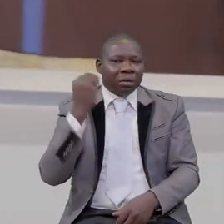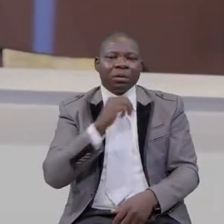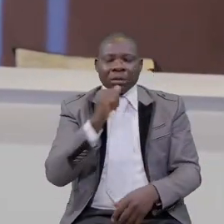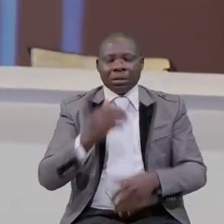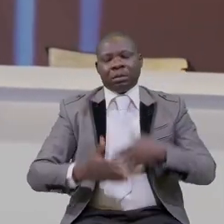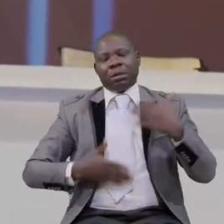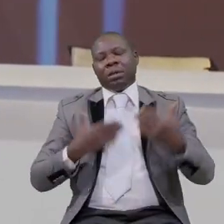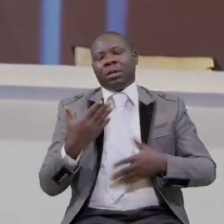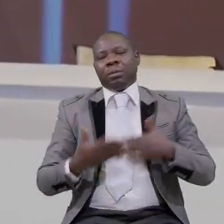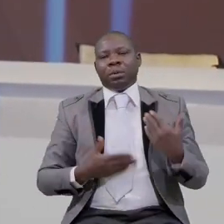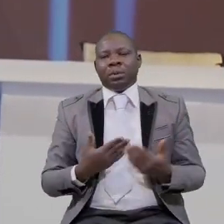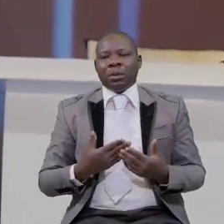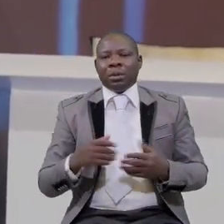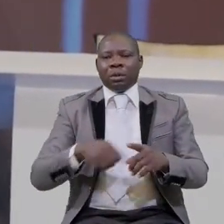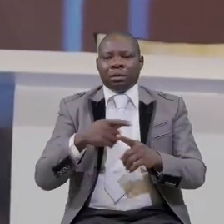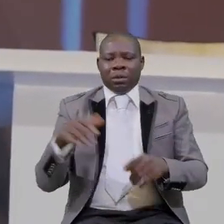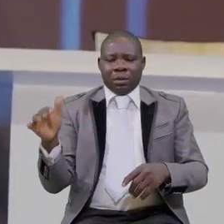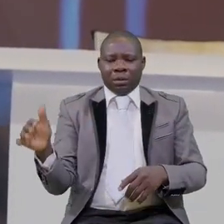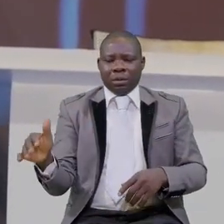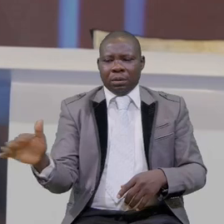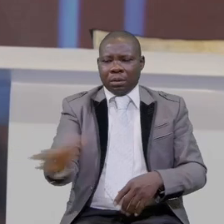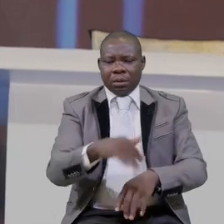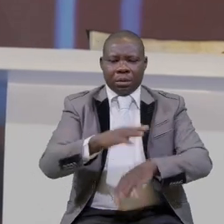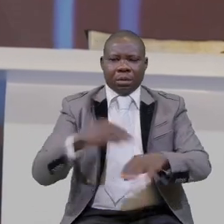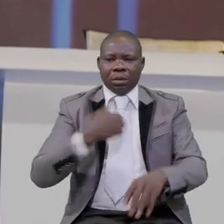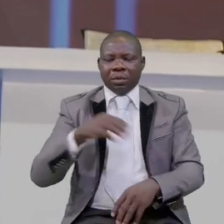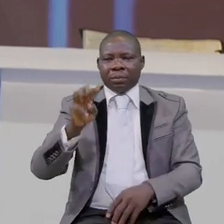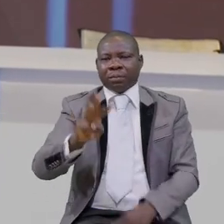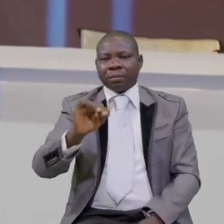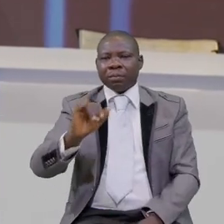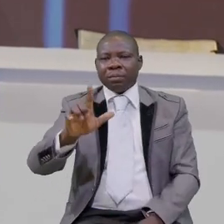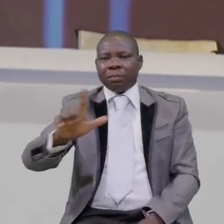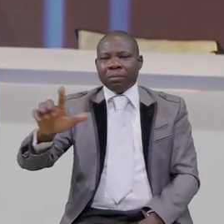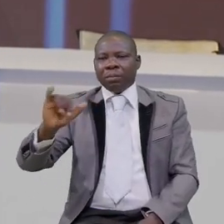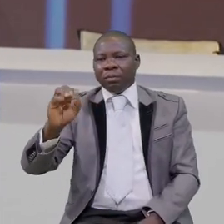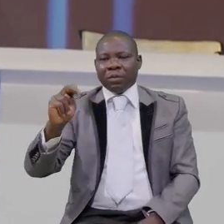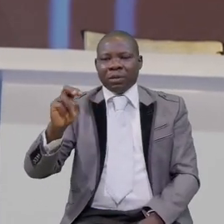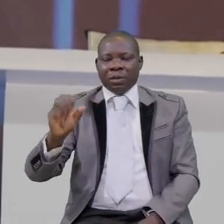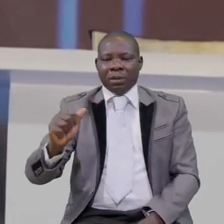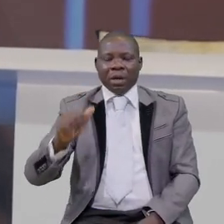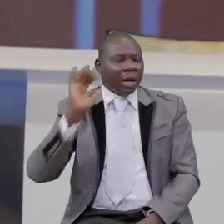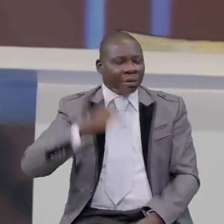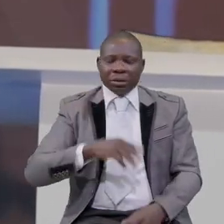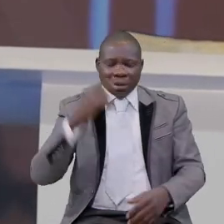je n'étais pas content. Et quand on m'appelle William, je pensais à Johnson.